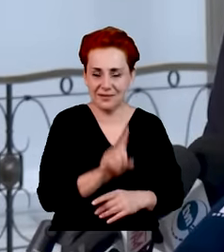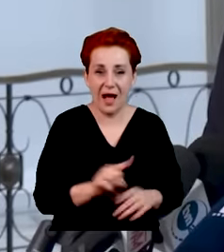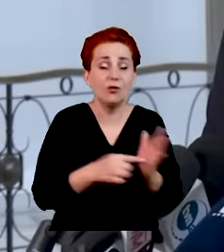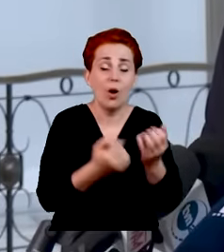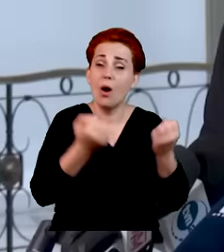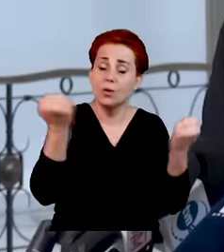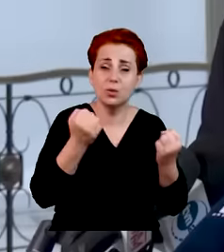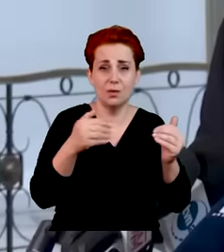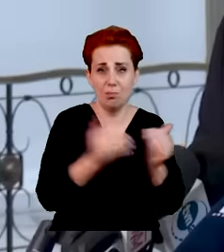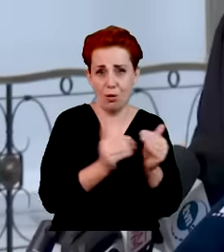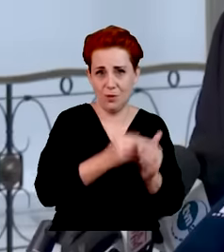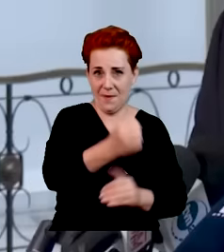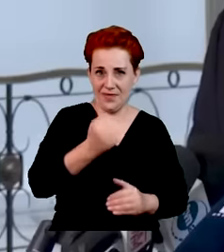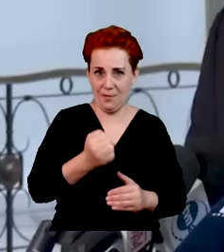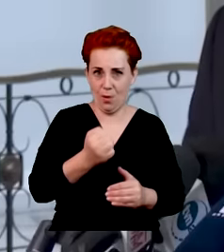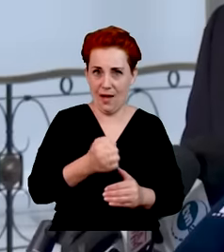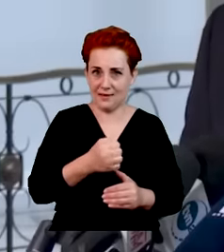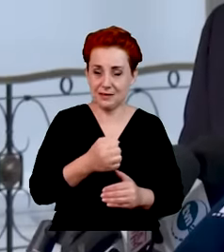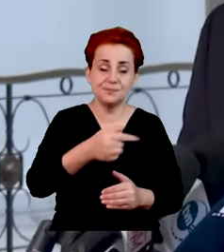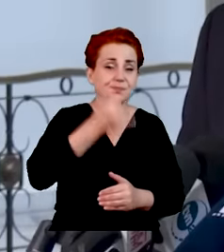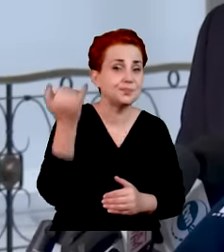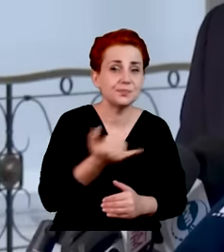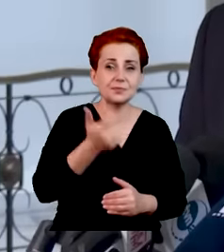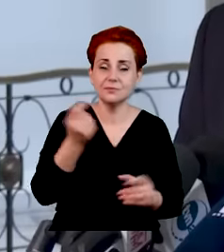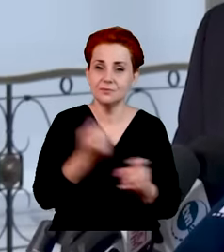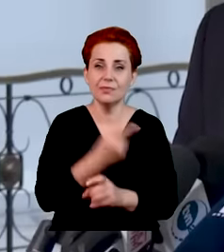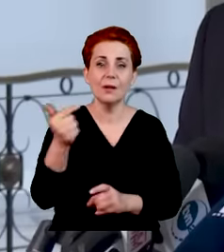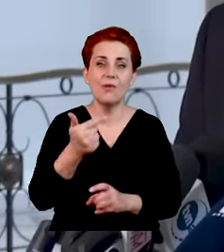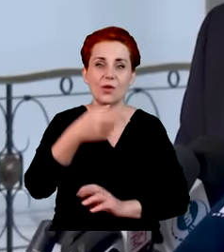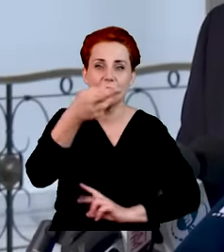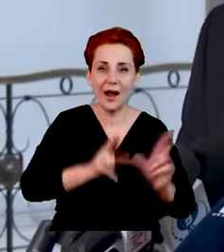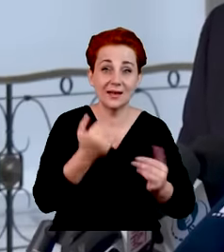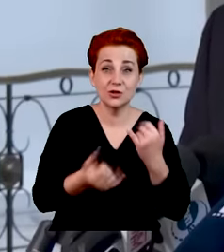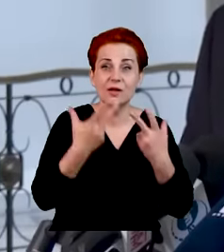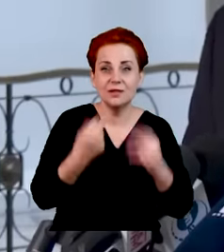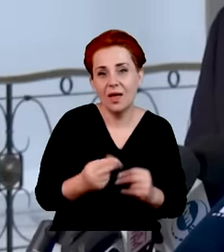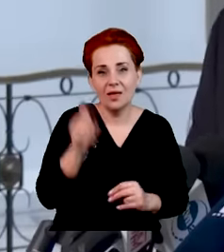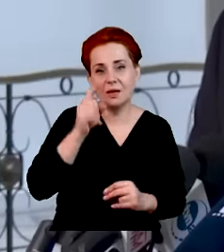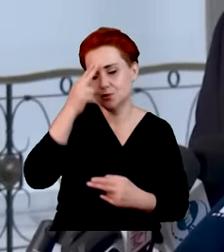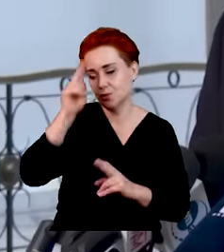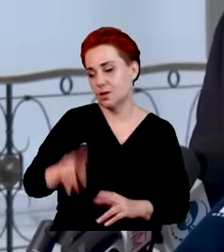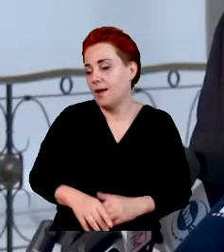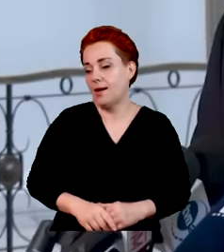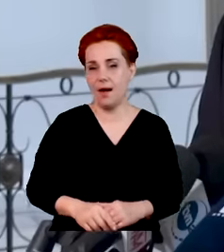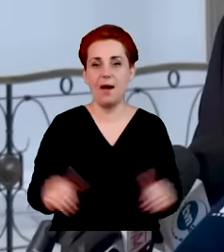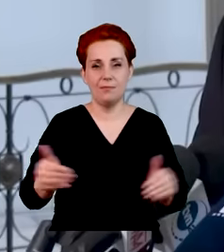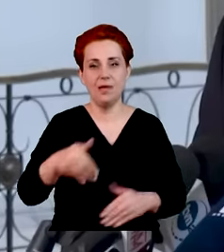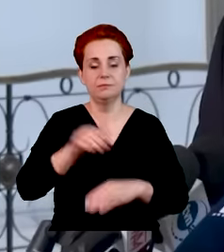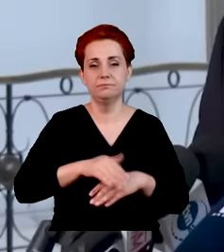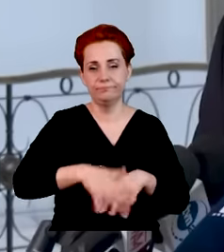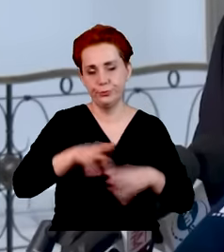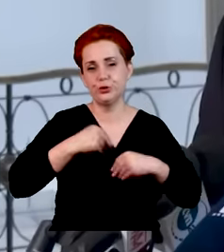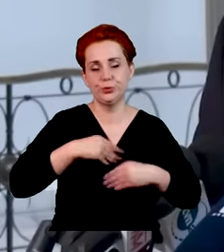dyplomacji bo w takiej sytuacji państwo musi zareagować W przeciwnym razie Niemcy uznają że my po prostu jesteśmy gotowi zgodzić się na takie traktowanie w